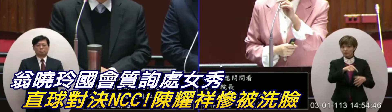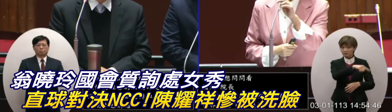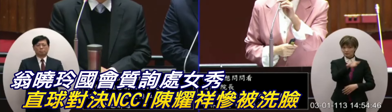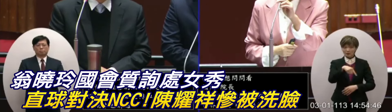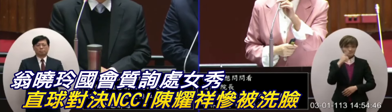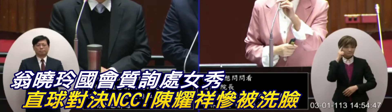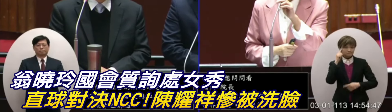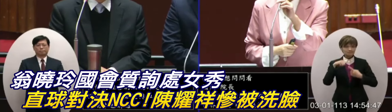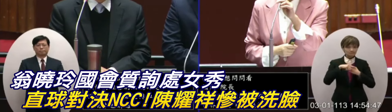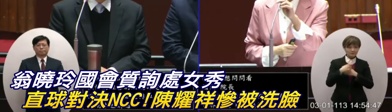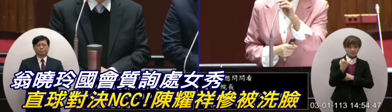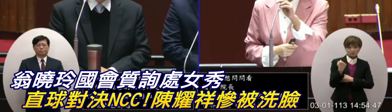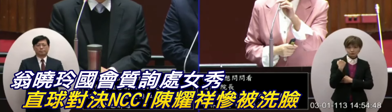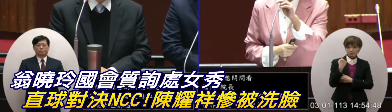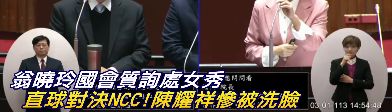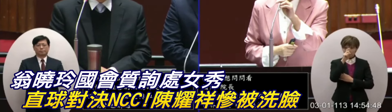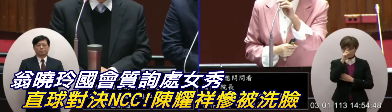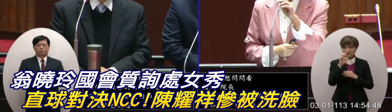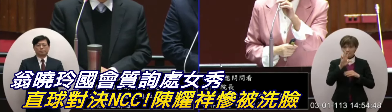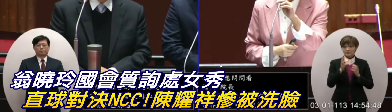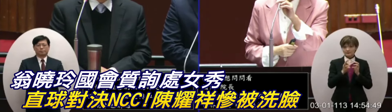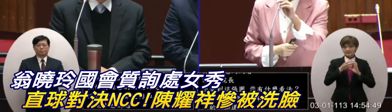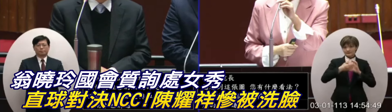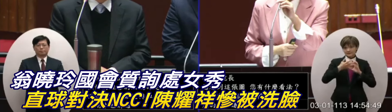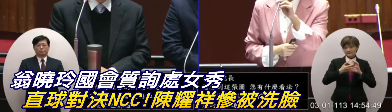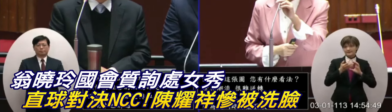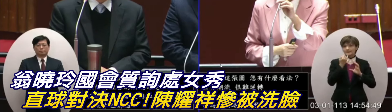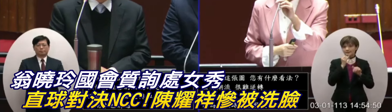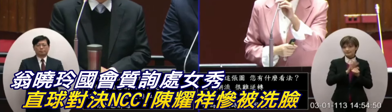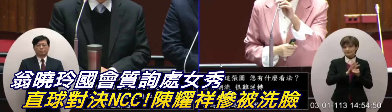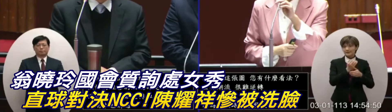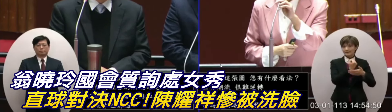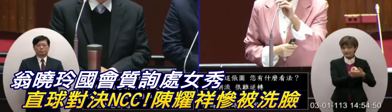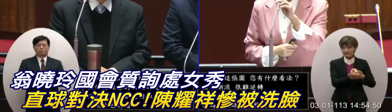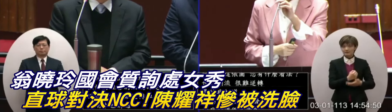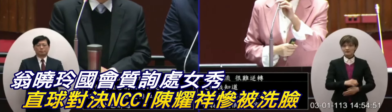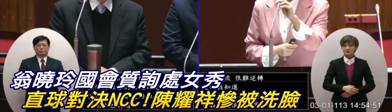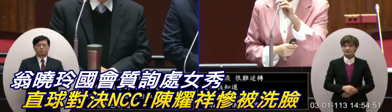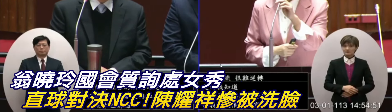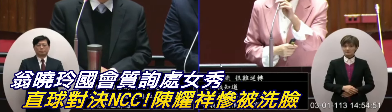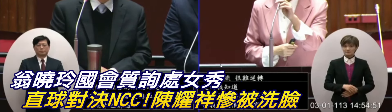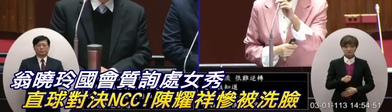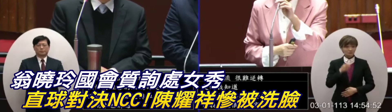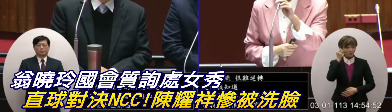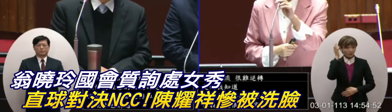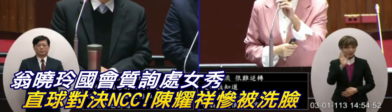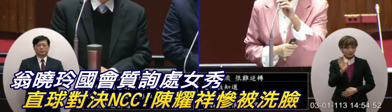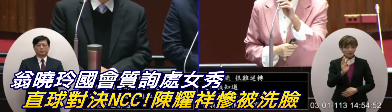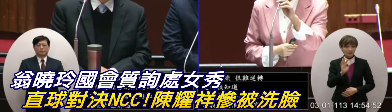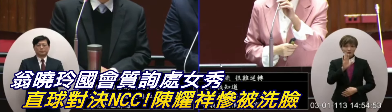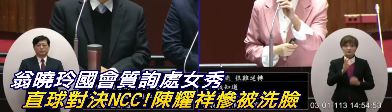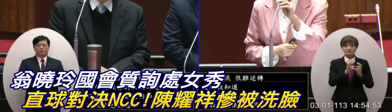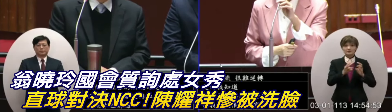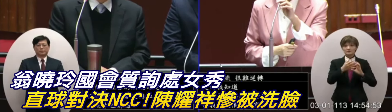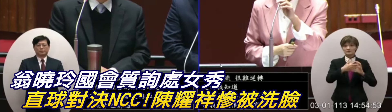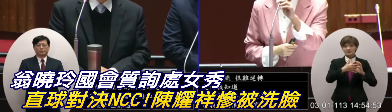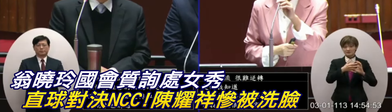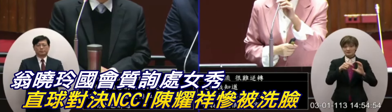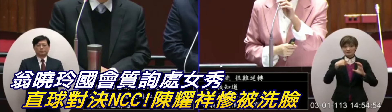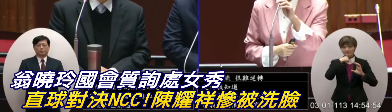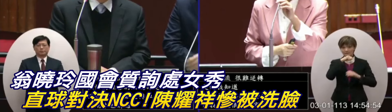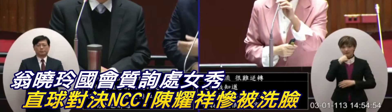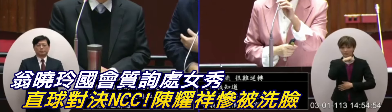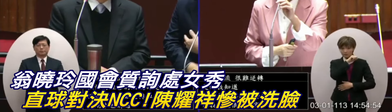努力的要去维持 cable TV 的市场。大家不要忘记了，其实有线电视仍然是我们台湾的主要